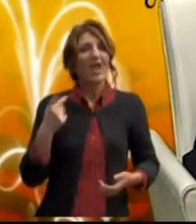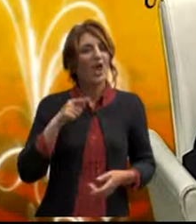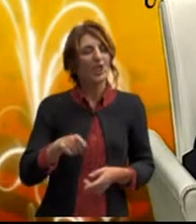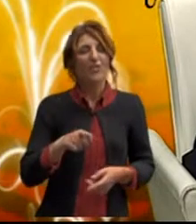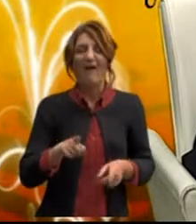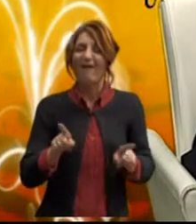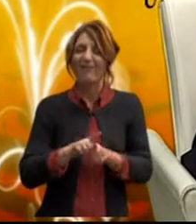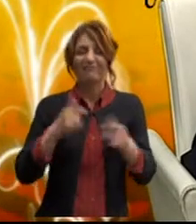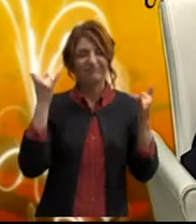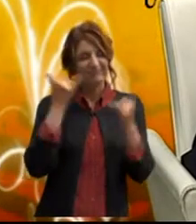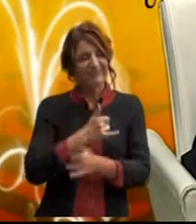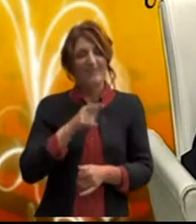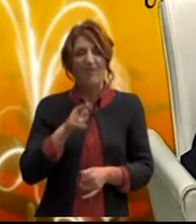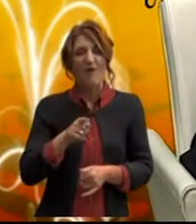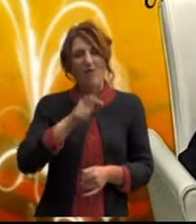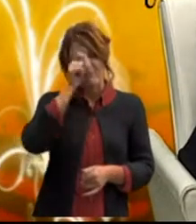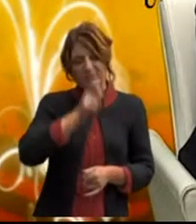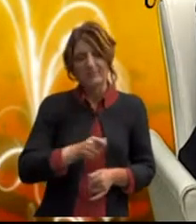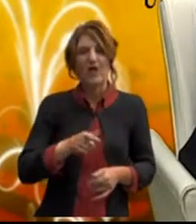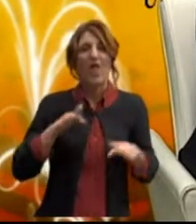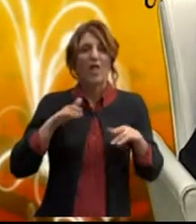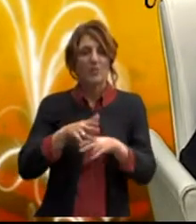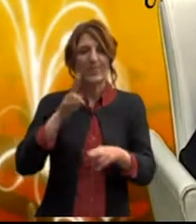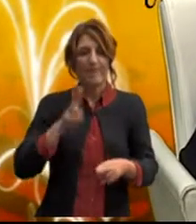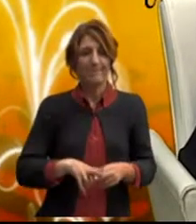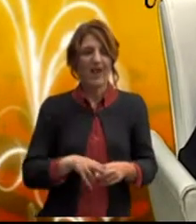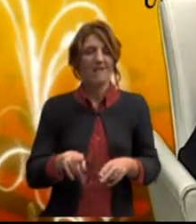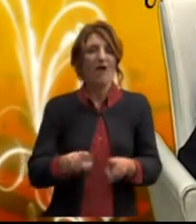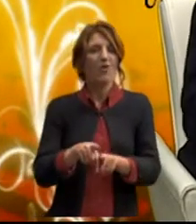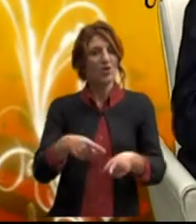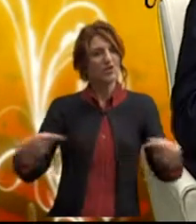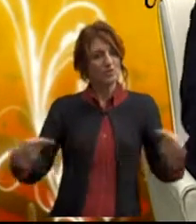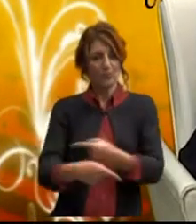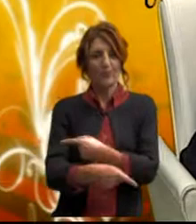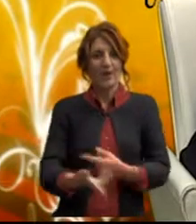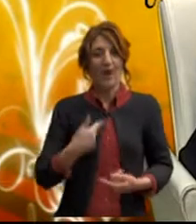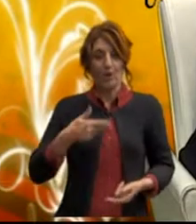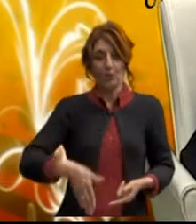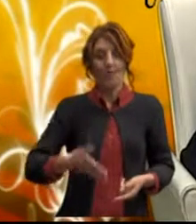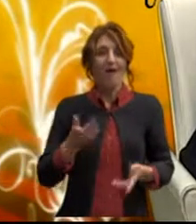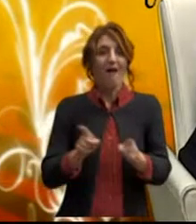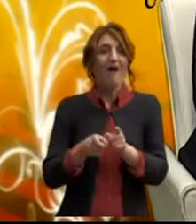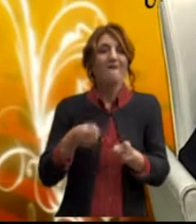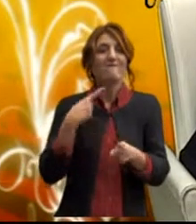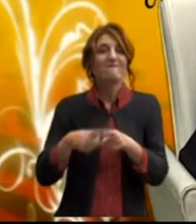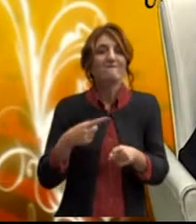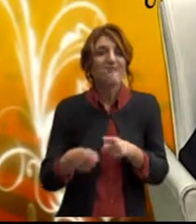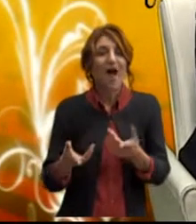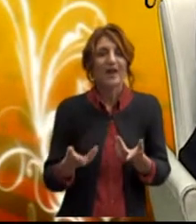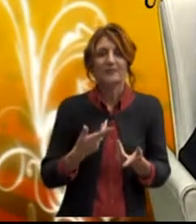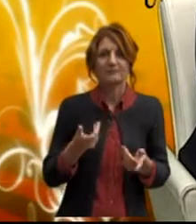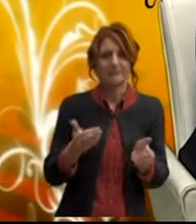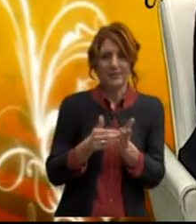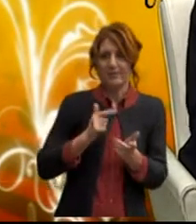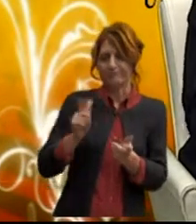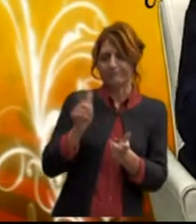temeljnog ljudskog prava na dostojanstvo i poštivanje onog drugog. I sad ono što nama fali, iz ovog međusobnog